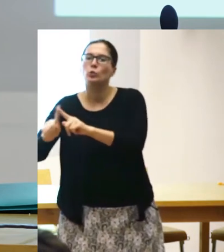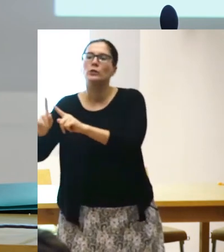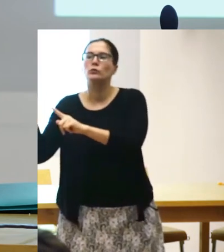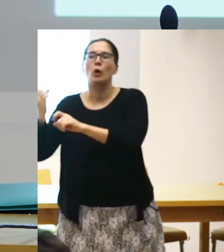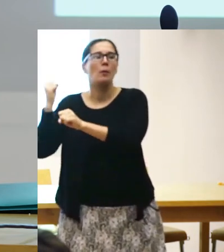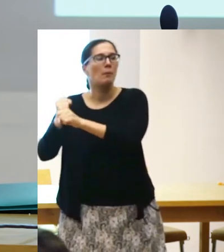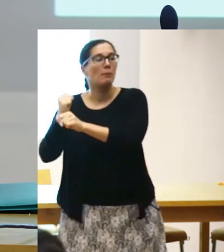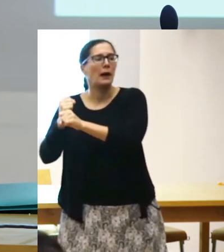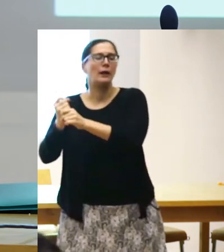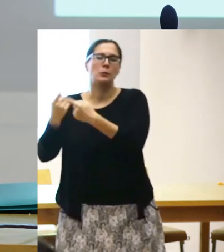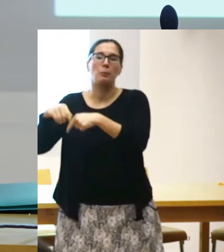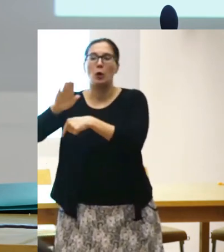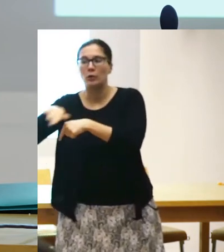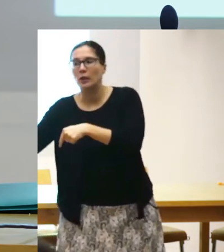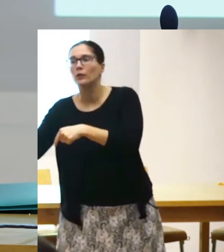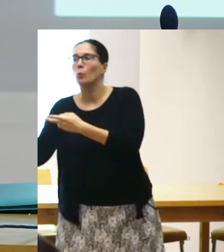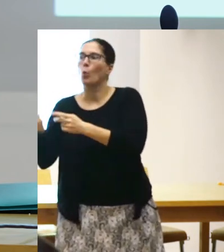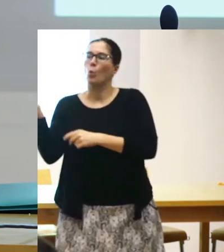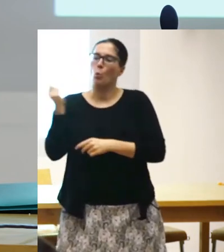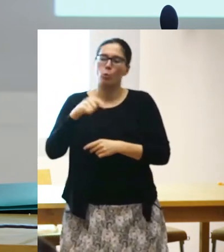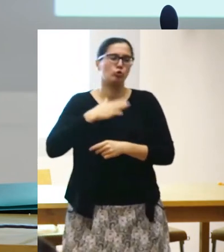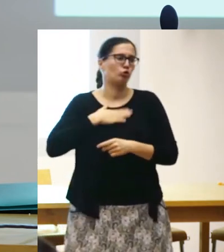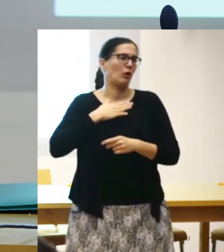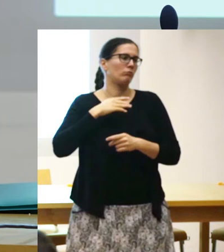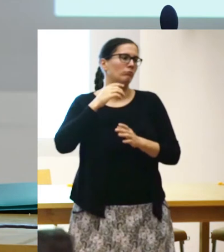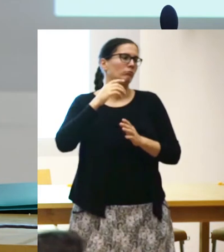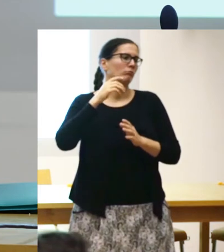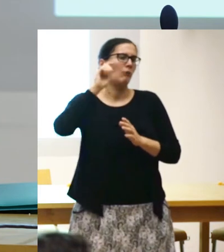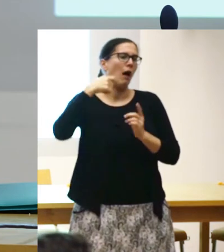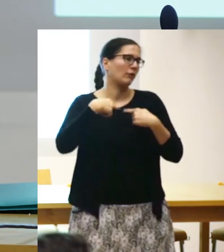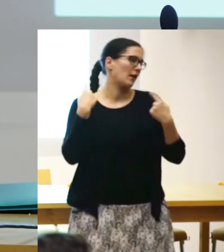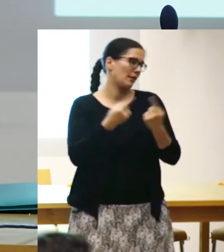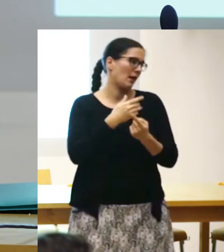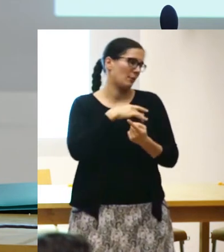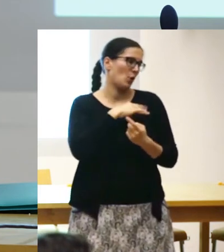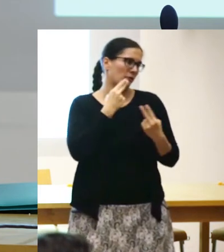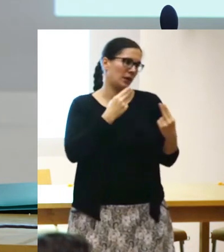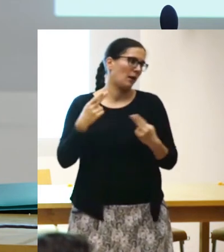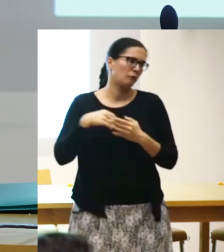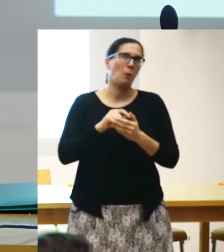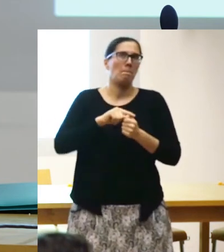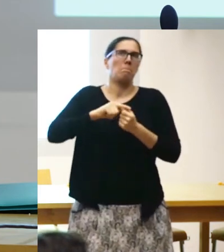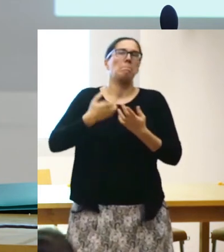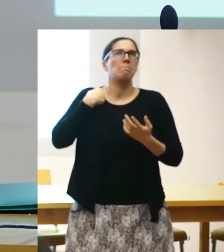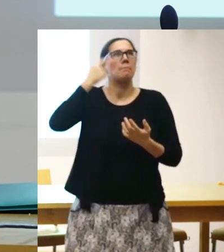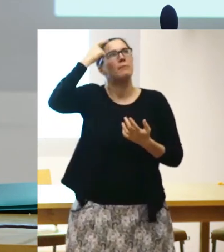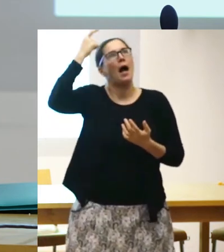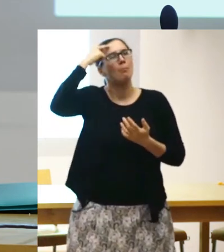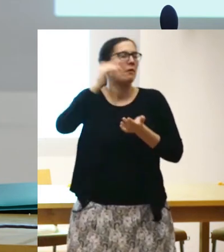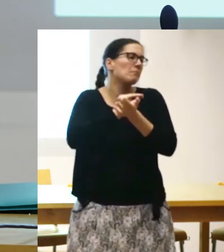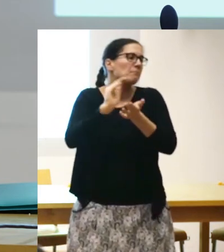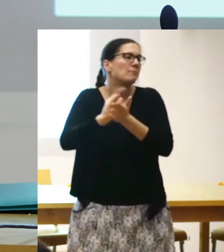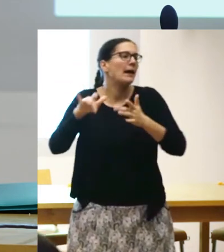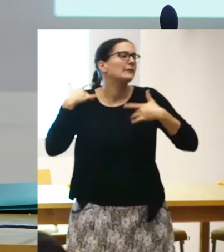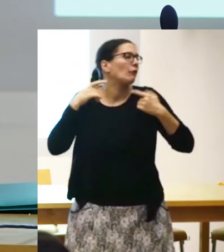že můžou používat ateliér v Moravské galerii. To jsou asi takové jako hlavní dva příklady, které mě napadají, které jsou